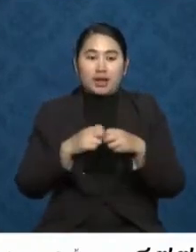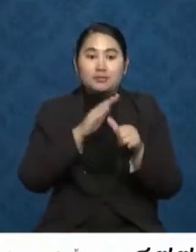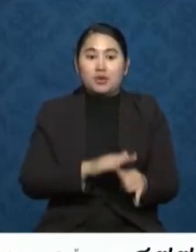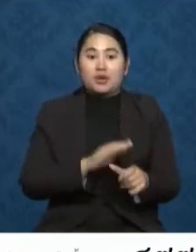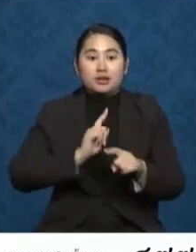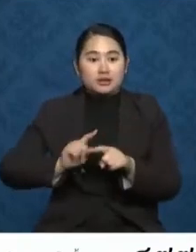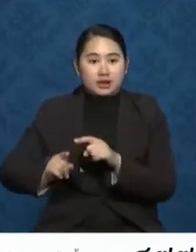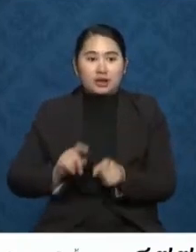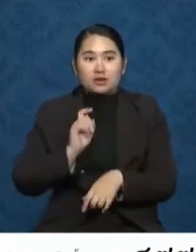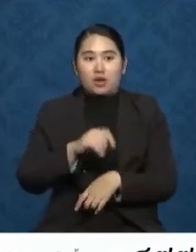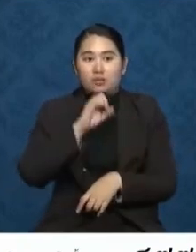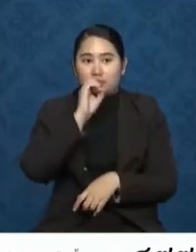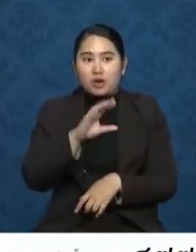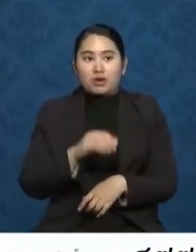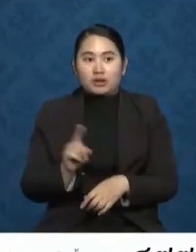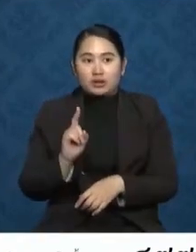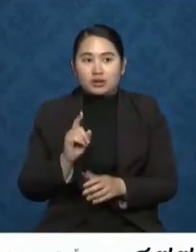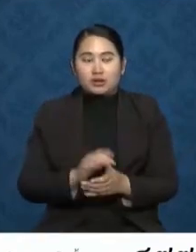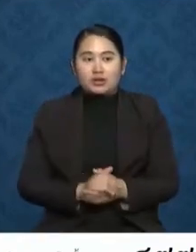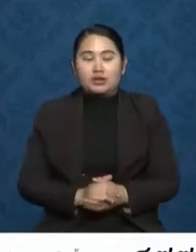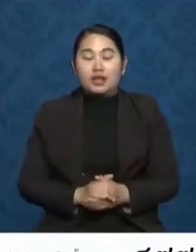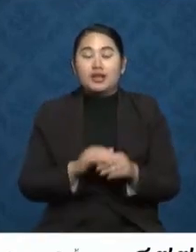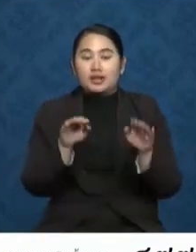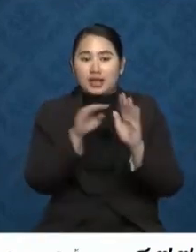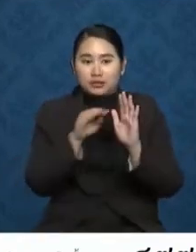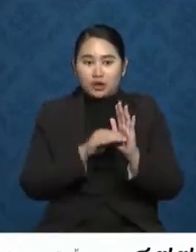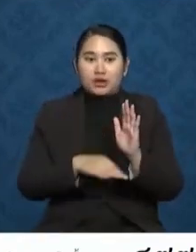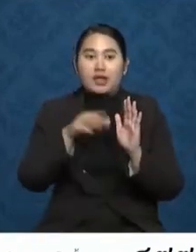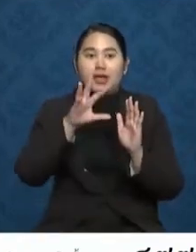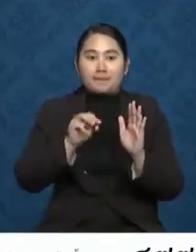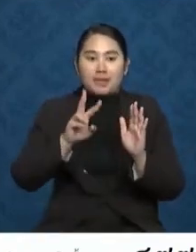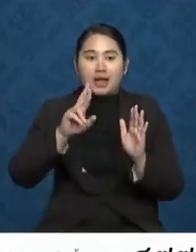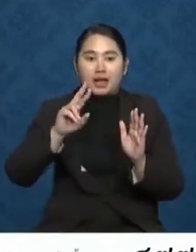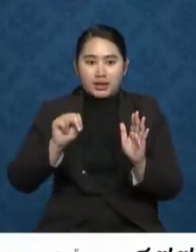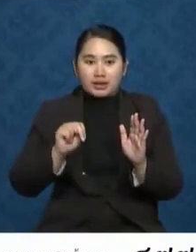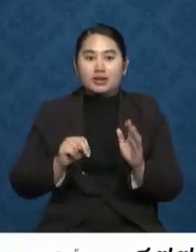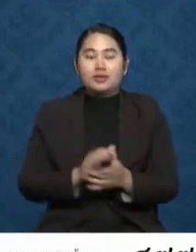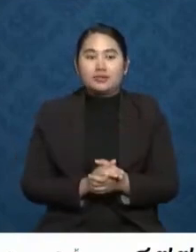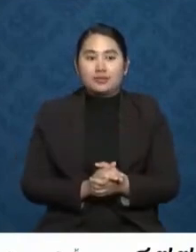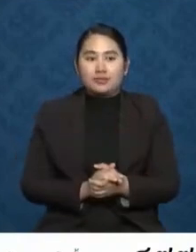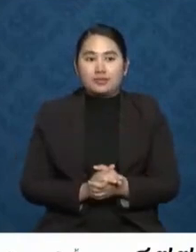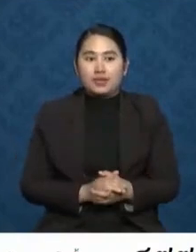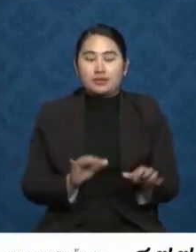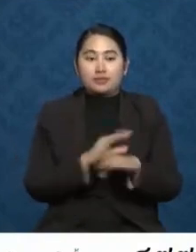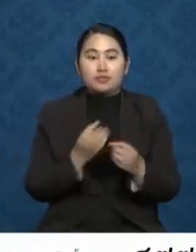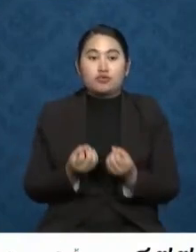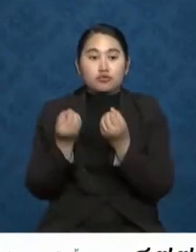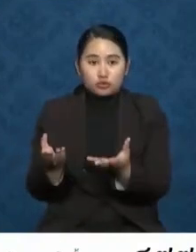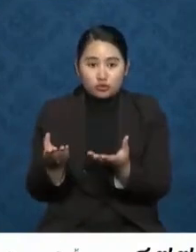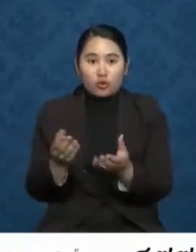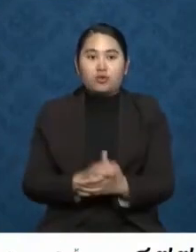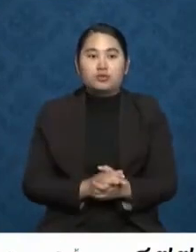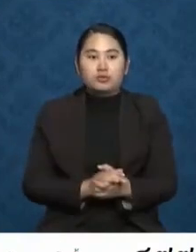องบอกว่ากระบวนการ NRM ที่บอกว่ากระบวนการส่งต่อของผู้เหยื่อการค้ามนุ